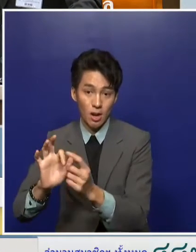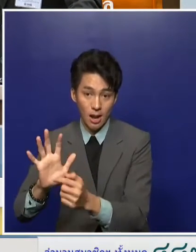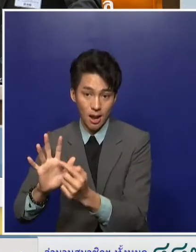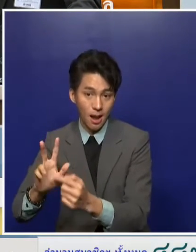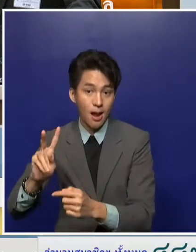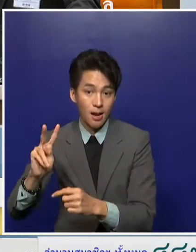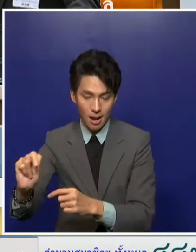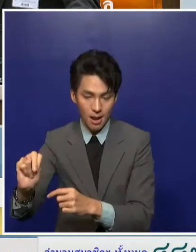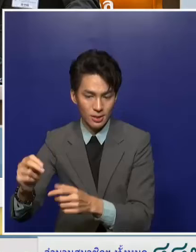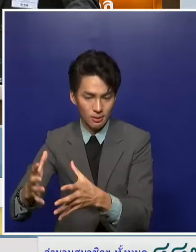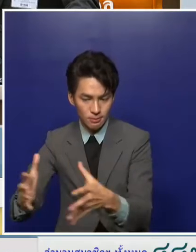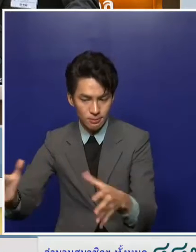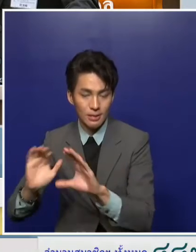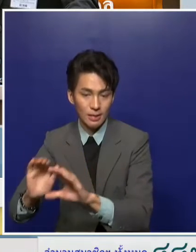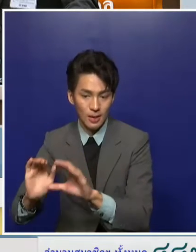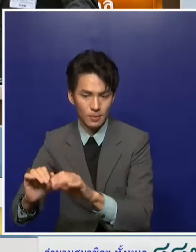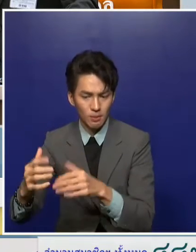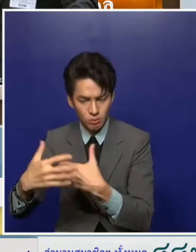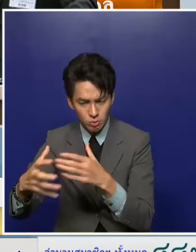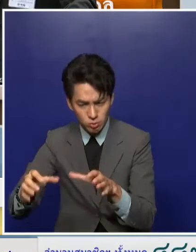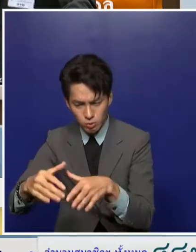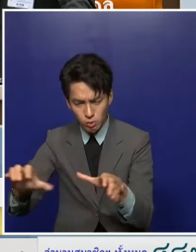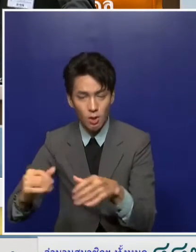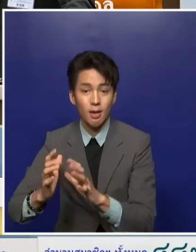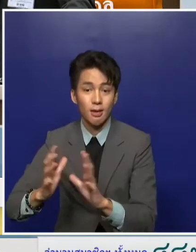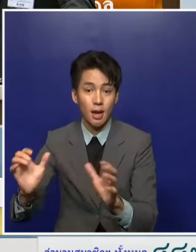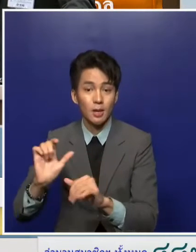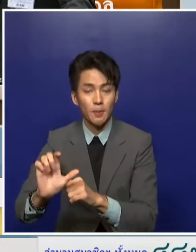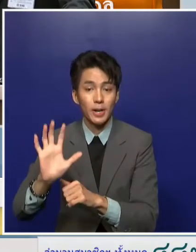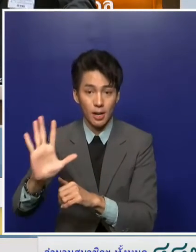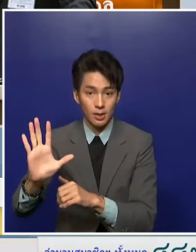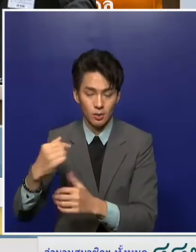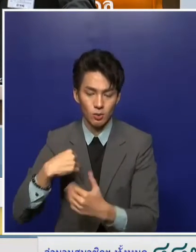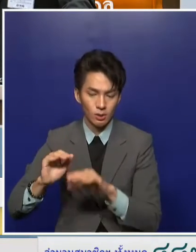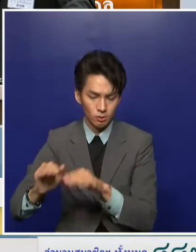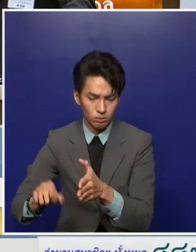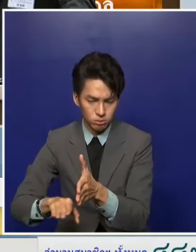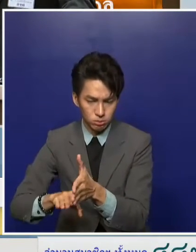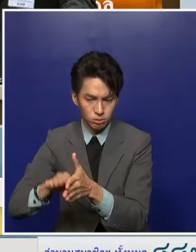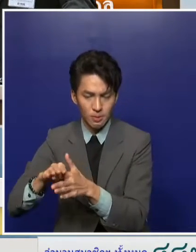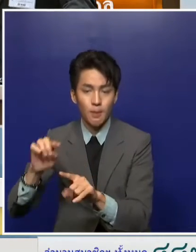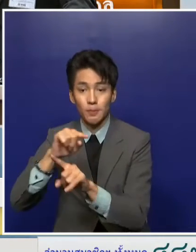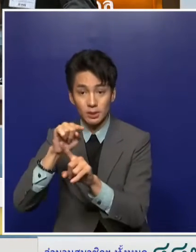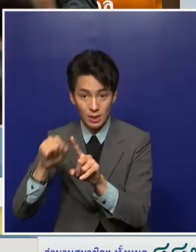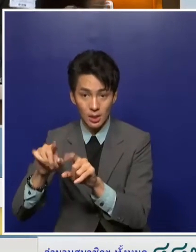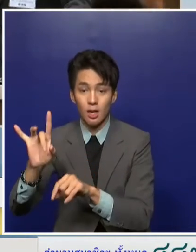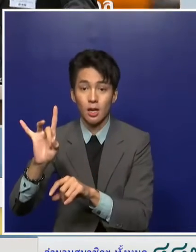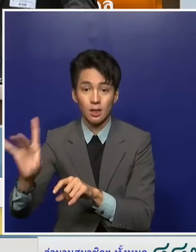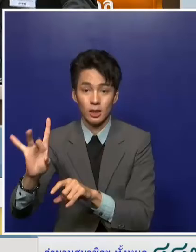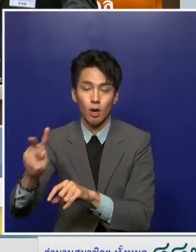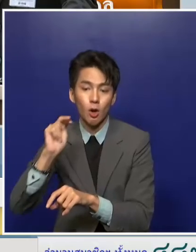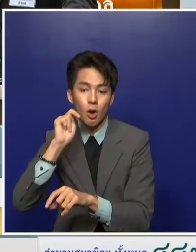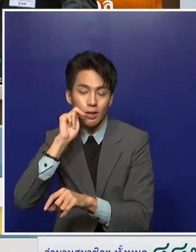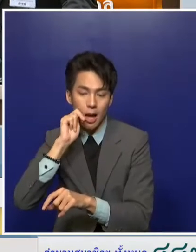ในรุ่นน้ำถึง 5แห่งมีความสามารถในการจัดเก็บน้ำถ้าได้เกือบ 100เปอร์เซ็นต์ของปริมาณน้ำ